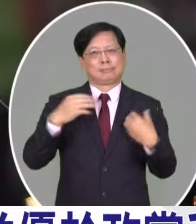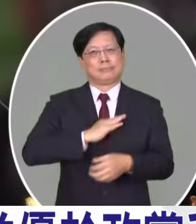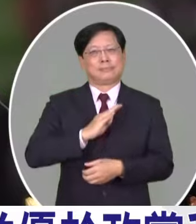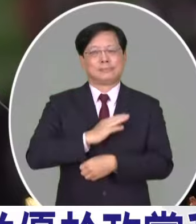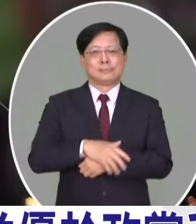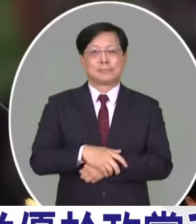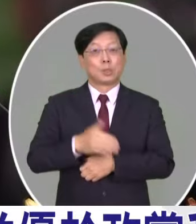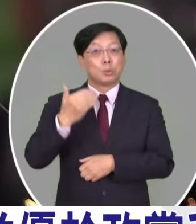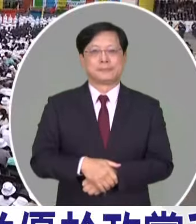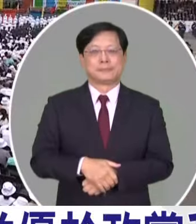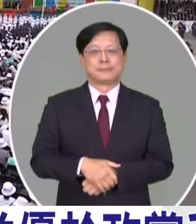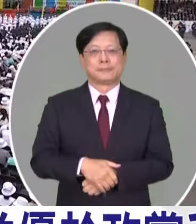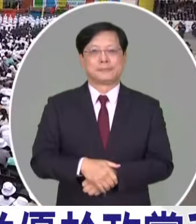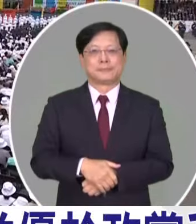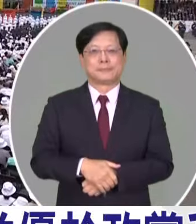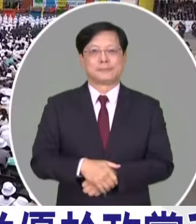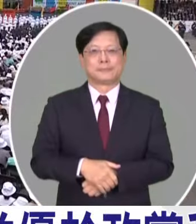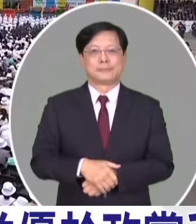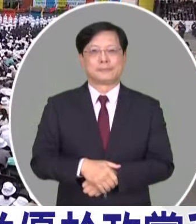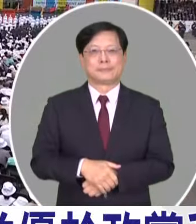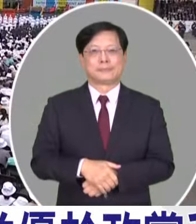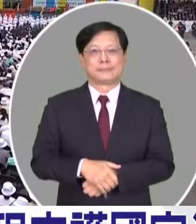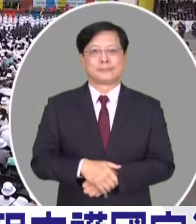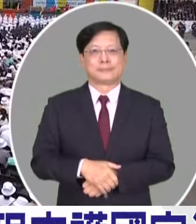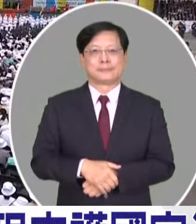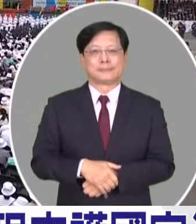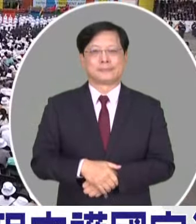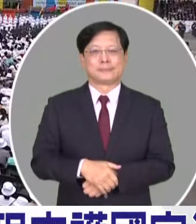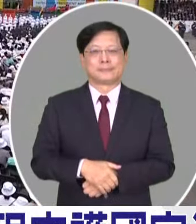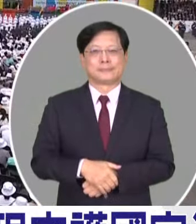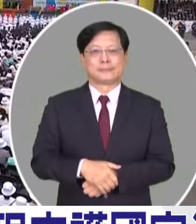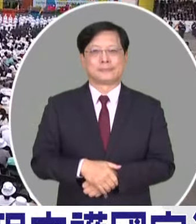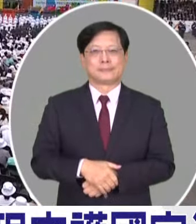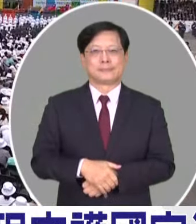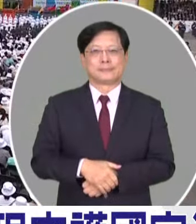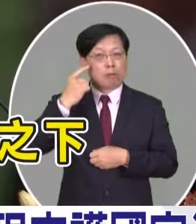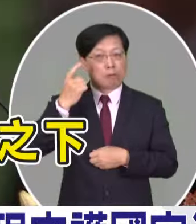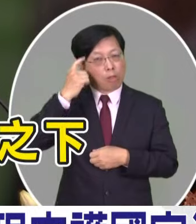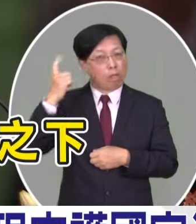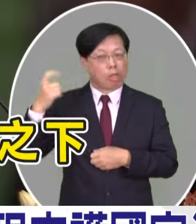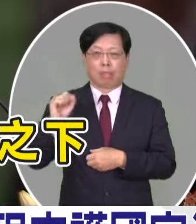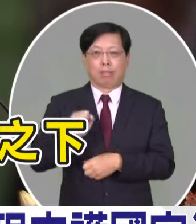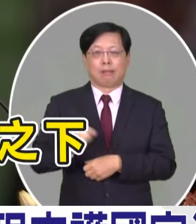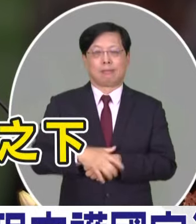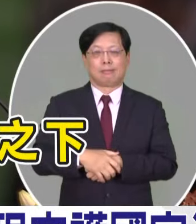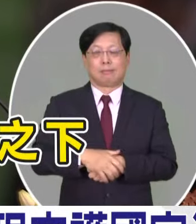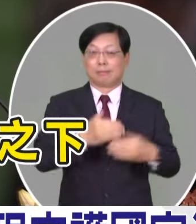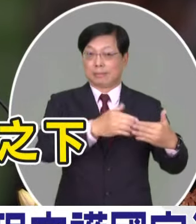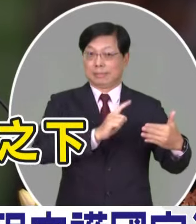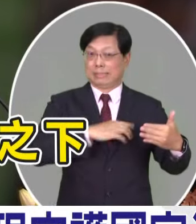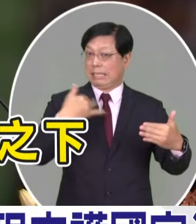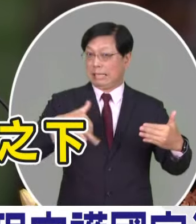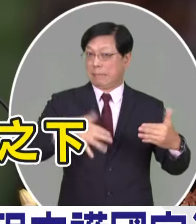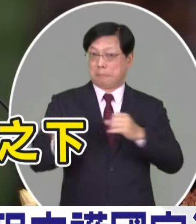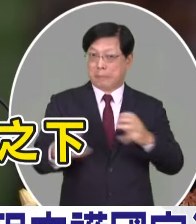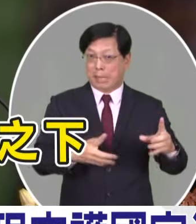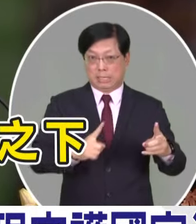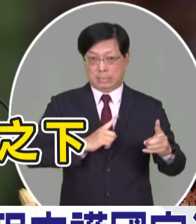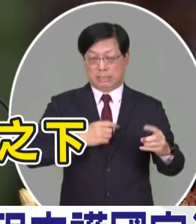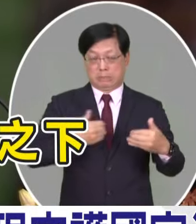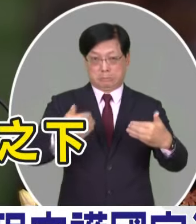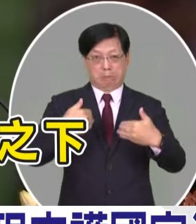让内政稳定，而对外面对中国文攻武吓，赖清德表态立场。 在中国尚未放弃武力犯